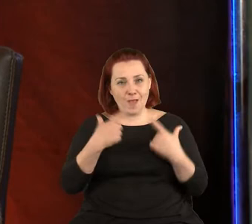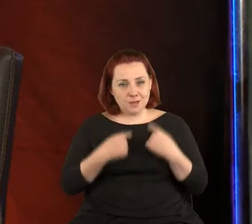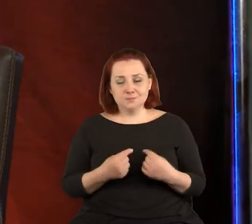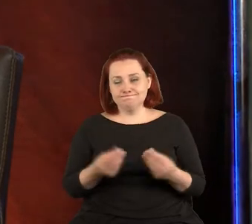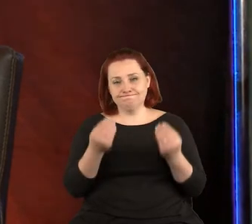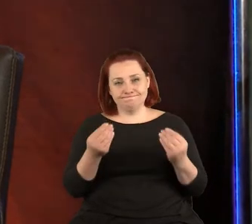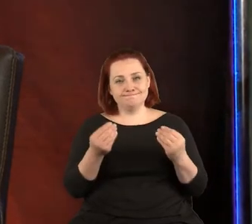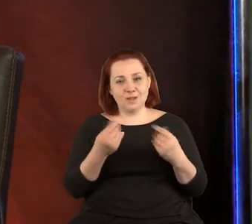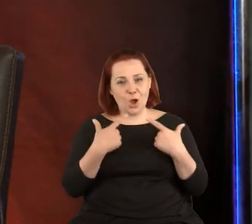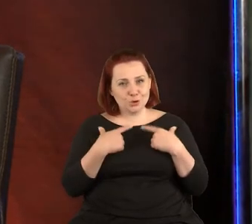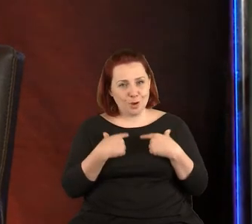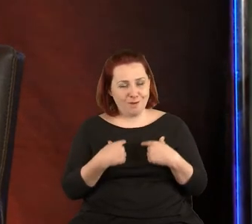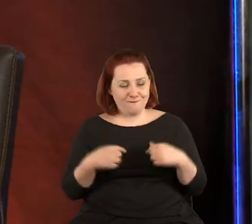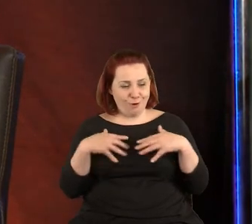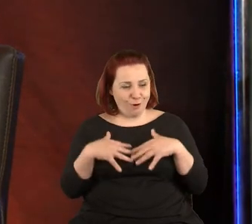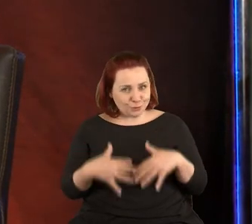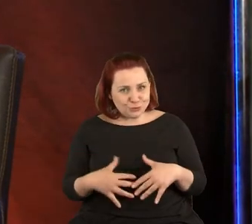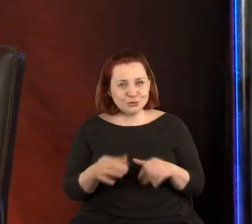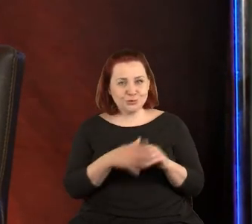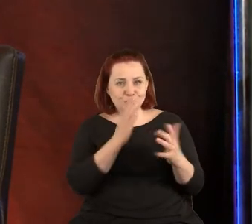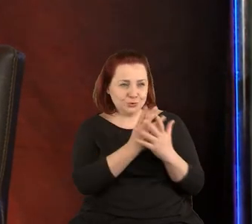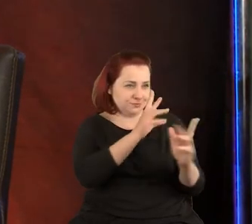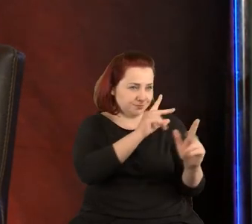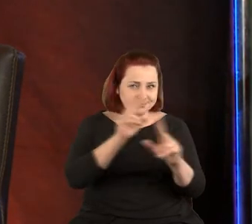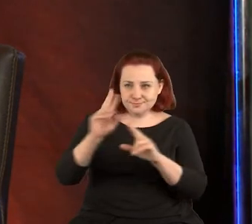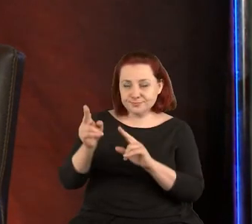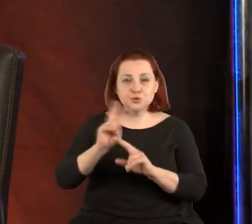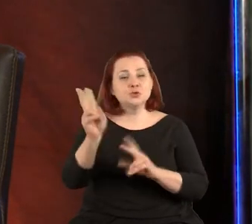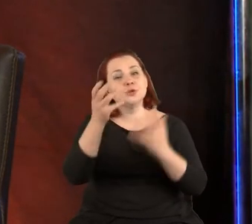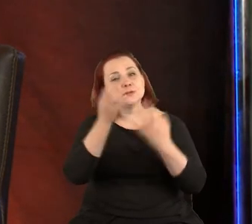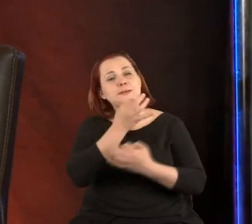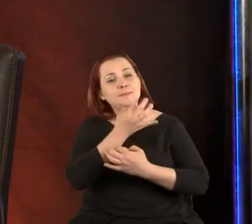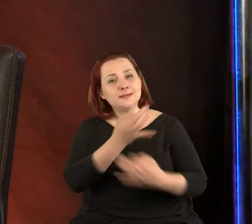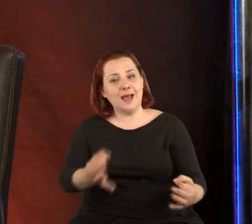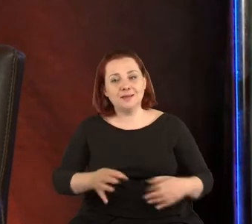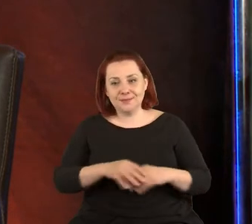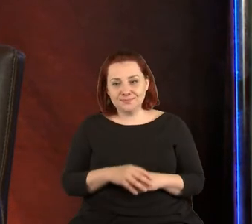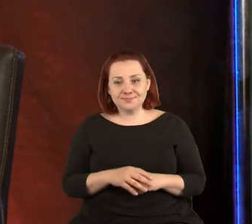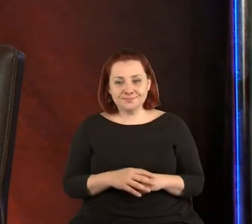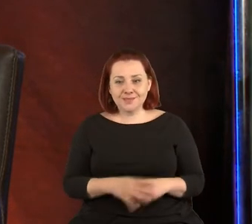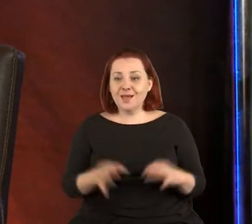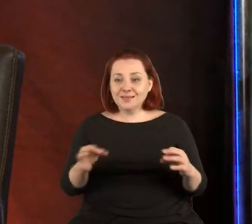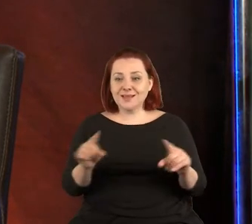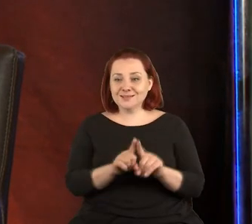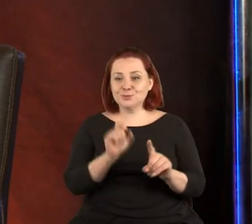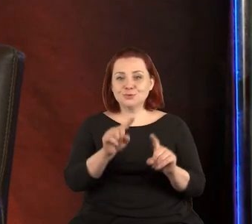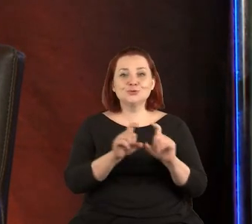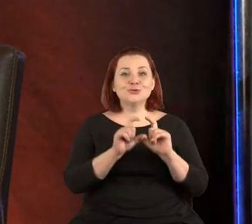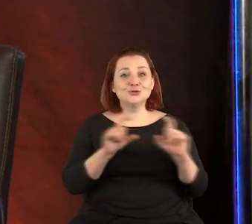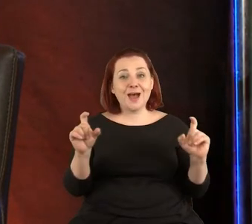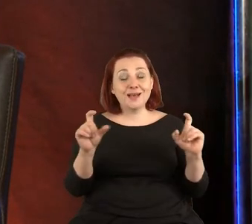wszyscy rozpoznaliście jakie. Czy ktoś chciałby zadać jakieś pytanie? Bo to jest też czas na to,